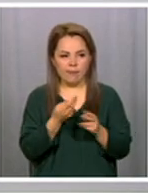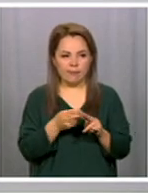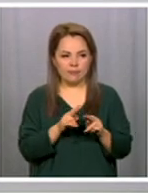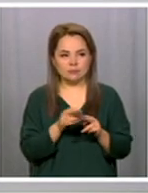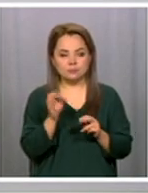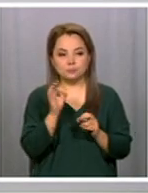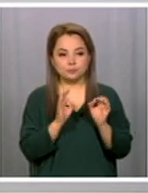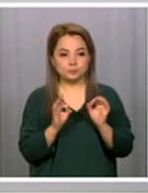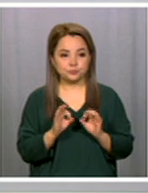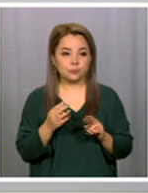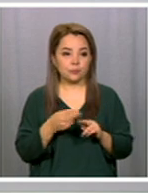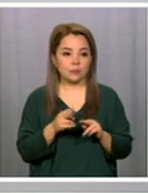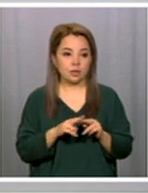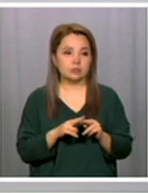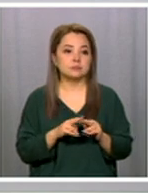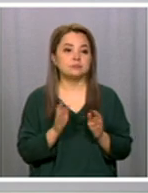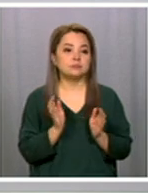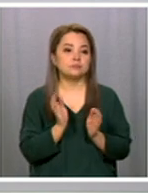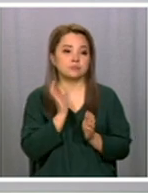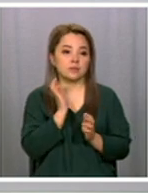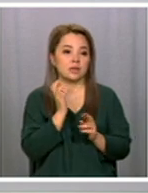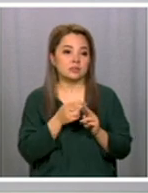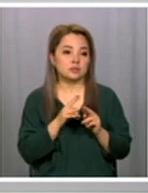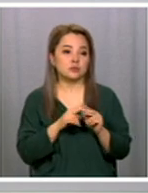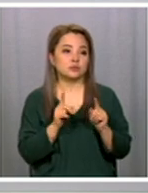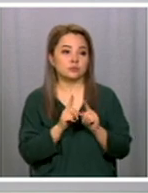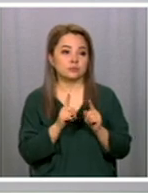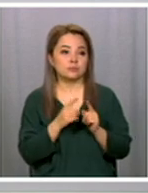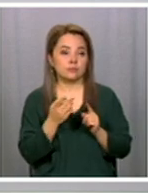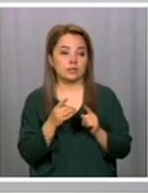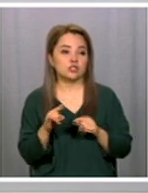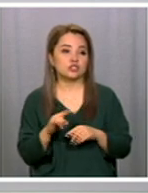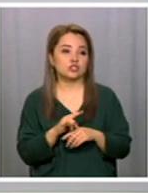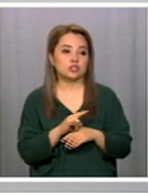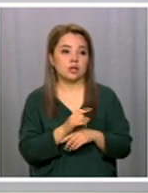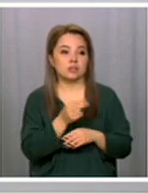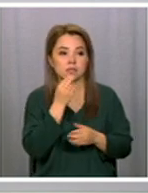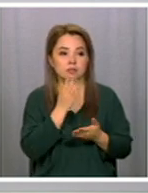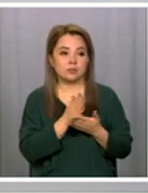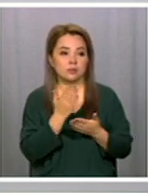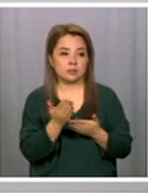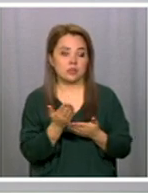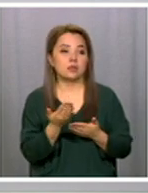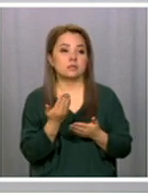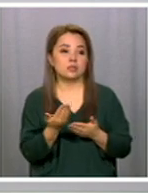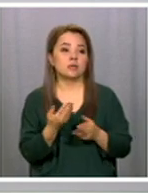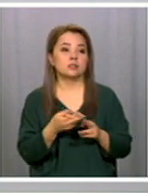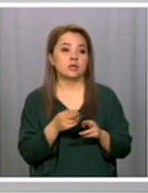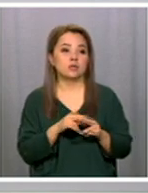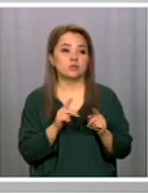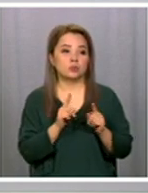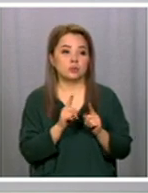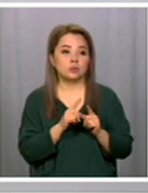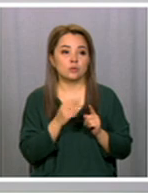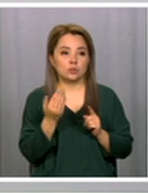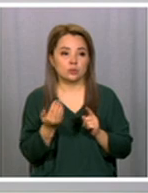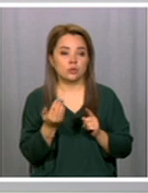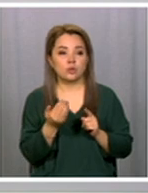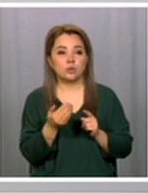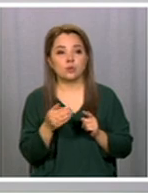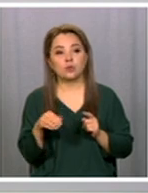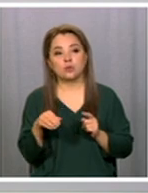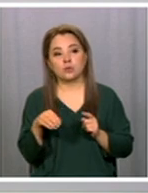тұқымымен, жаңғағымен, мысалы, ол тышқан қоректенеді. Ал тышқанды түлкі